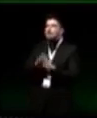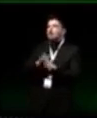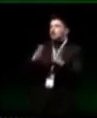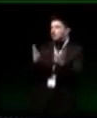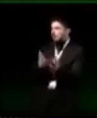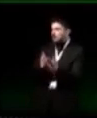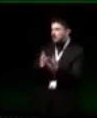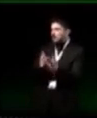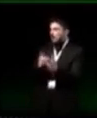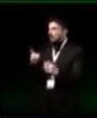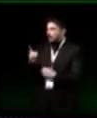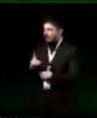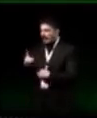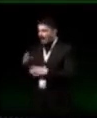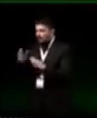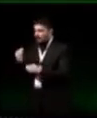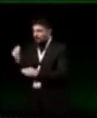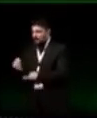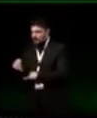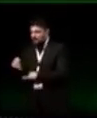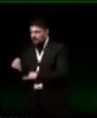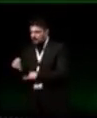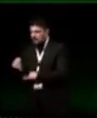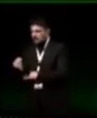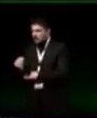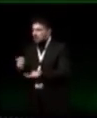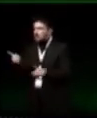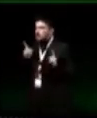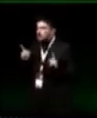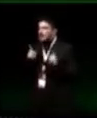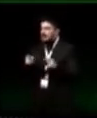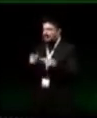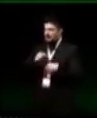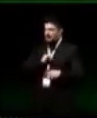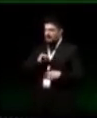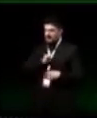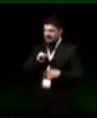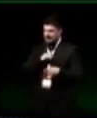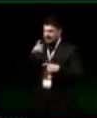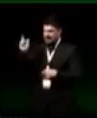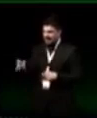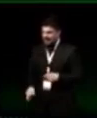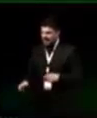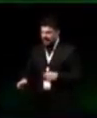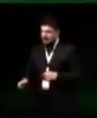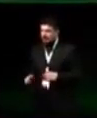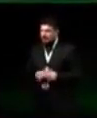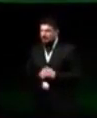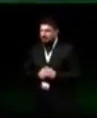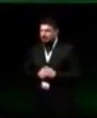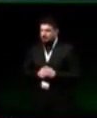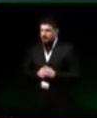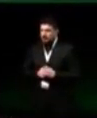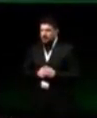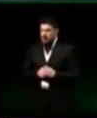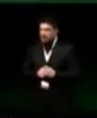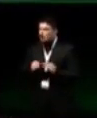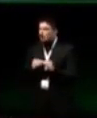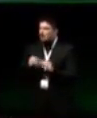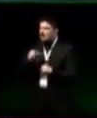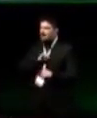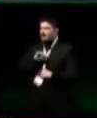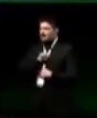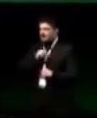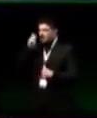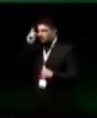di difendere noi, di difendere la nostra identità, di difendere ciò che siamo? Come permettiamo, cioè, alla nostra identità